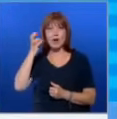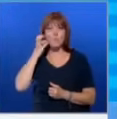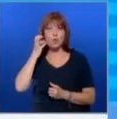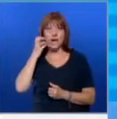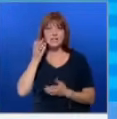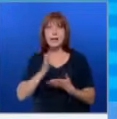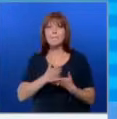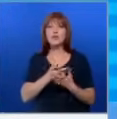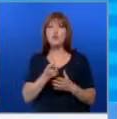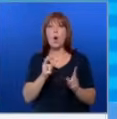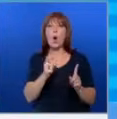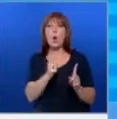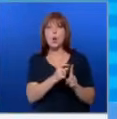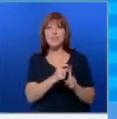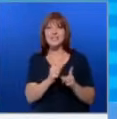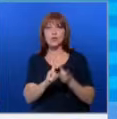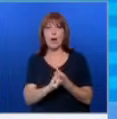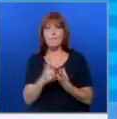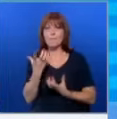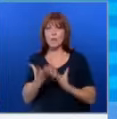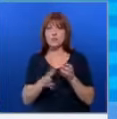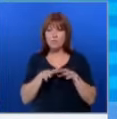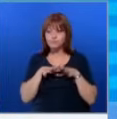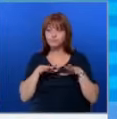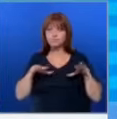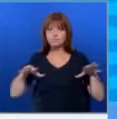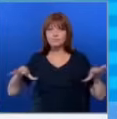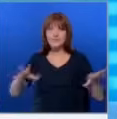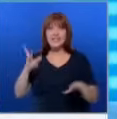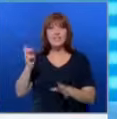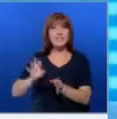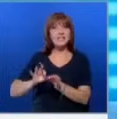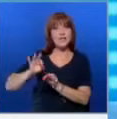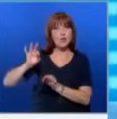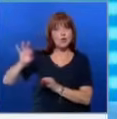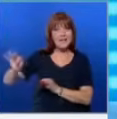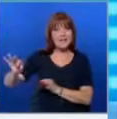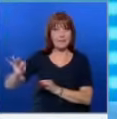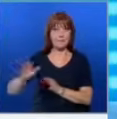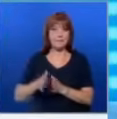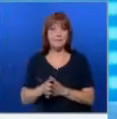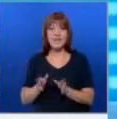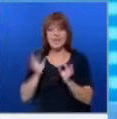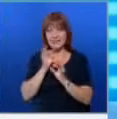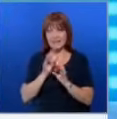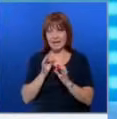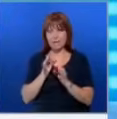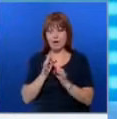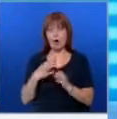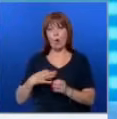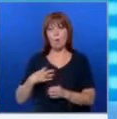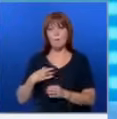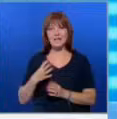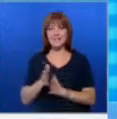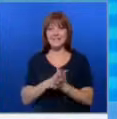и Кърнаре. Пожарът се разпростира на фронт от около 20 км на няколко огнища. Няма опасност за